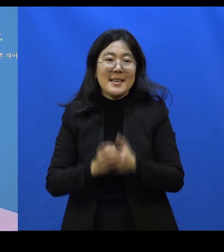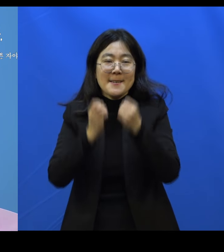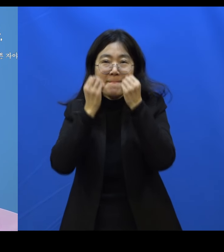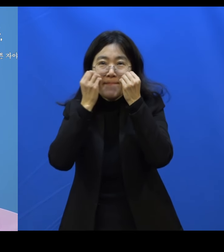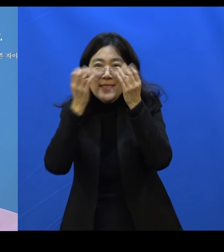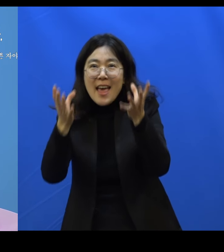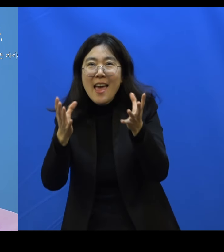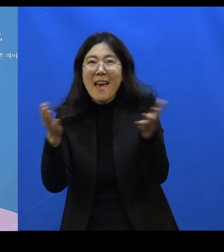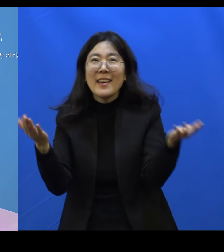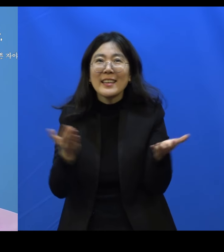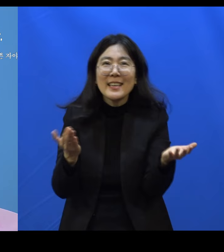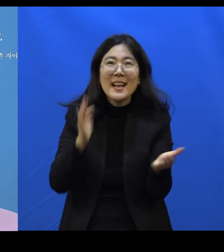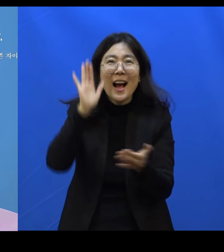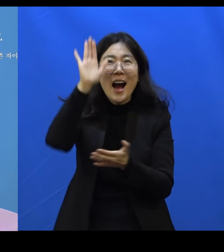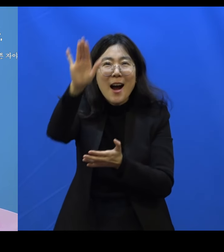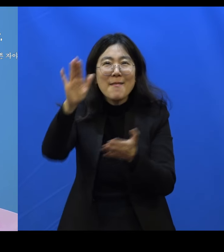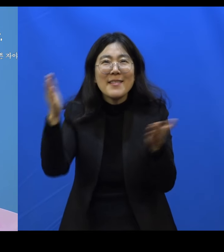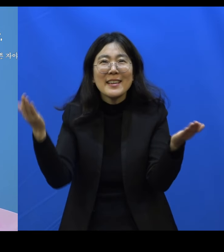대한 기대감을 가지게 한다.